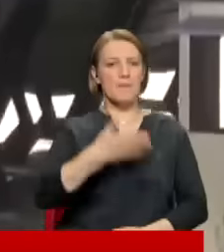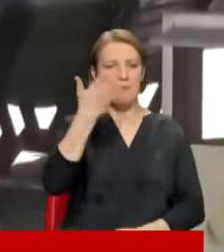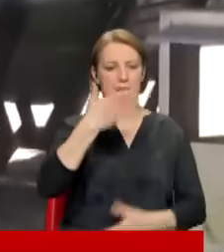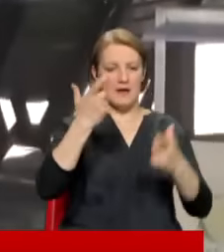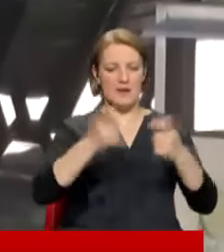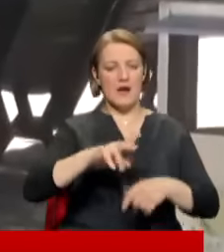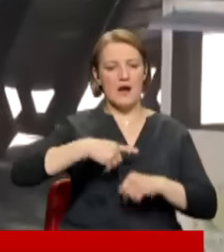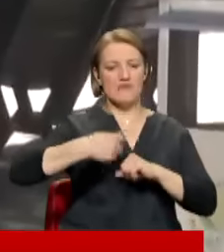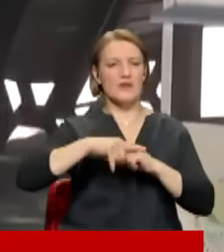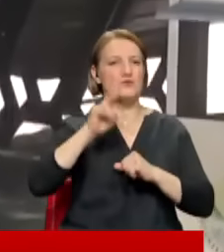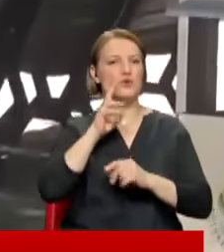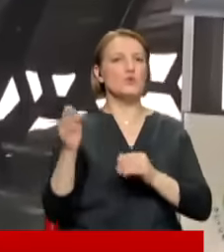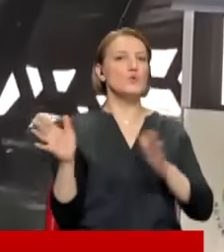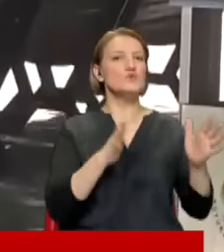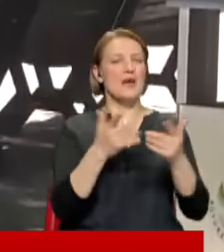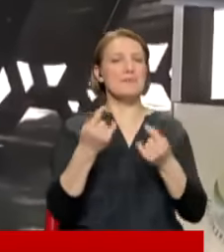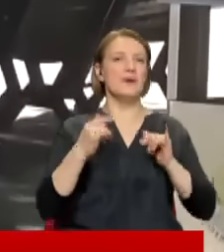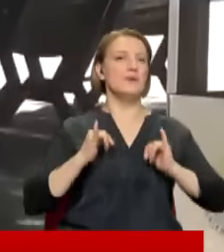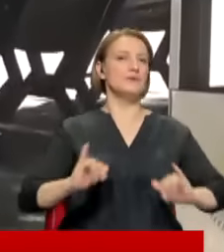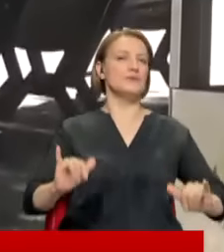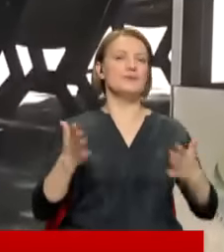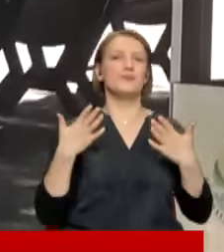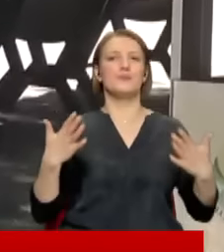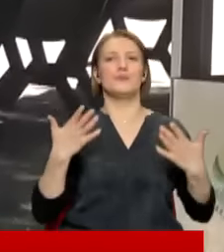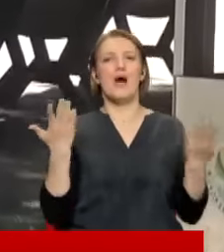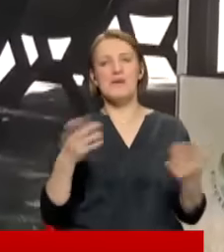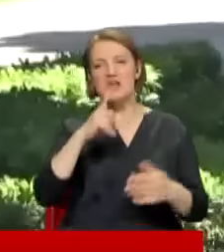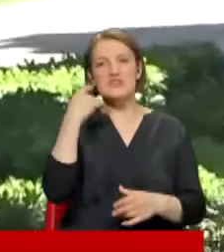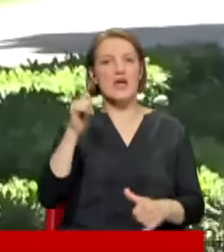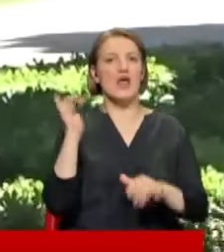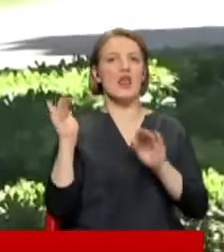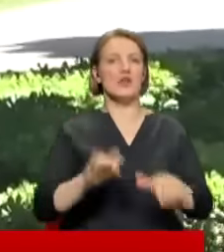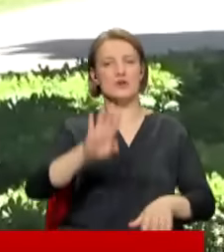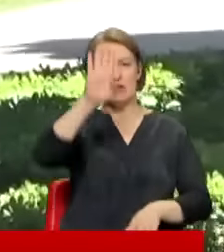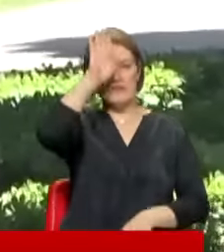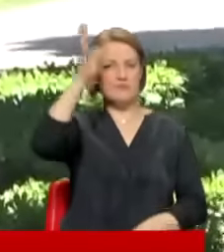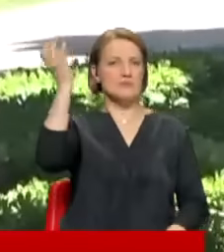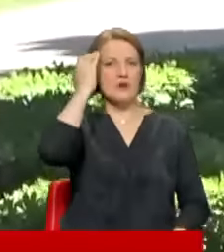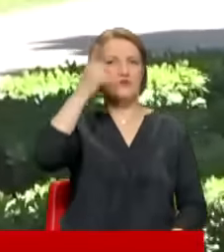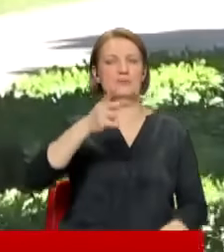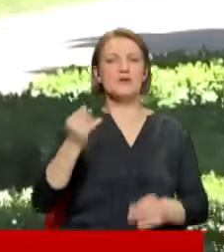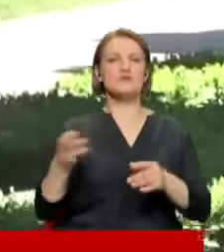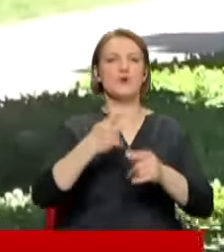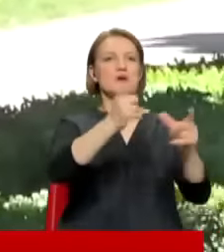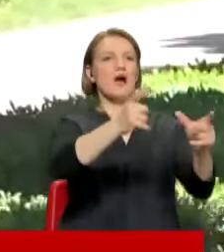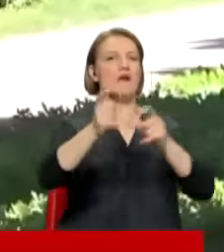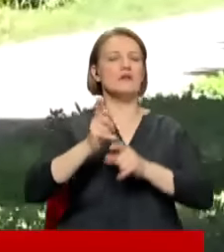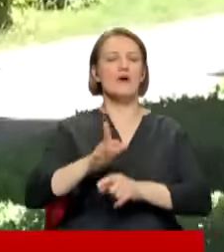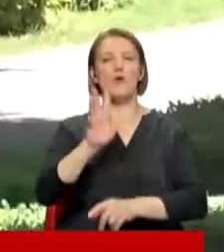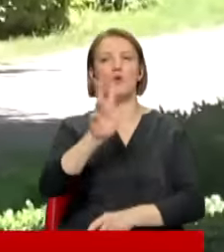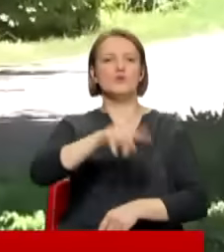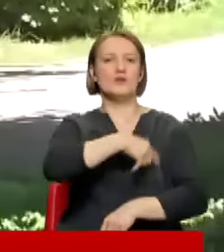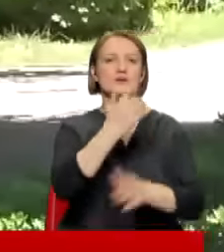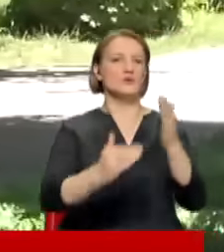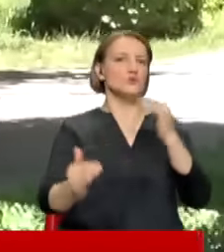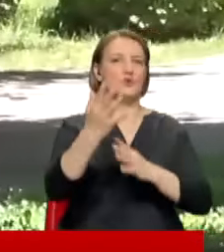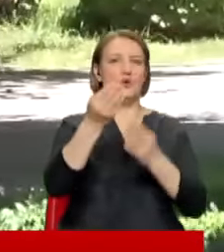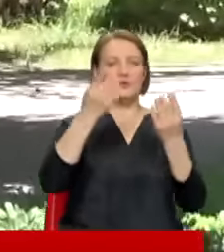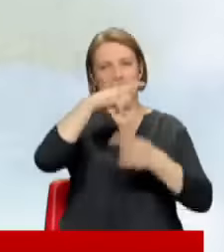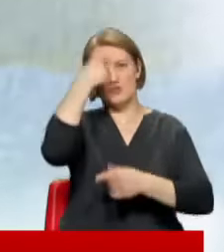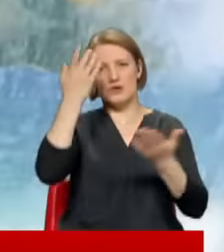Marmara'da hafta sonu Poyraz biraz olsun serinletti ama sıcaklık geri geliyor. İstanbul başta olmak üzere birçok kentte 30 derecenin üzerinde